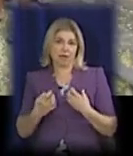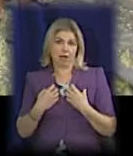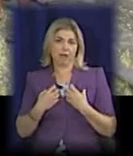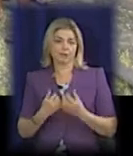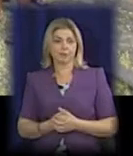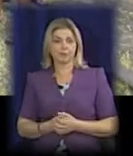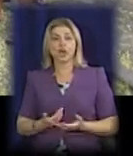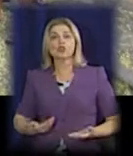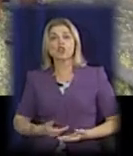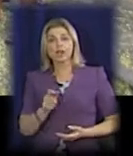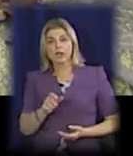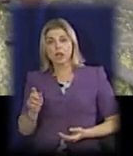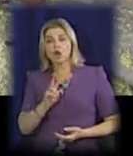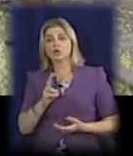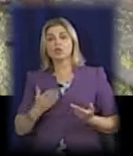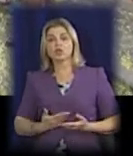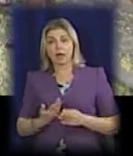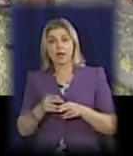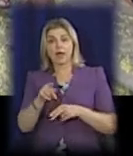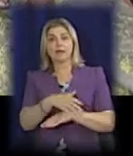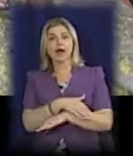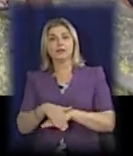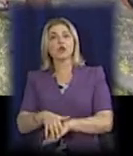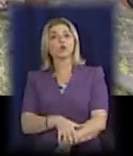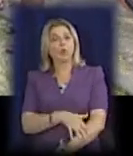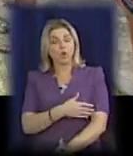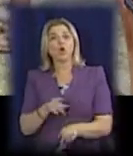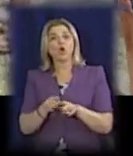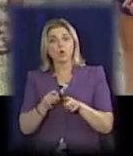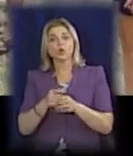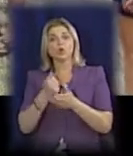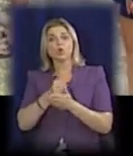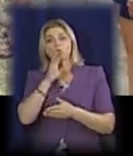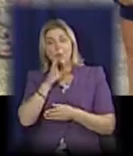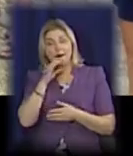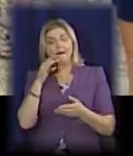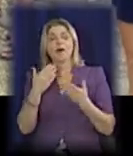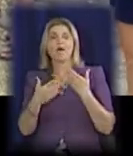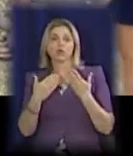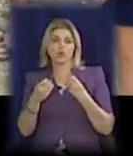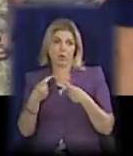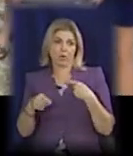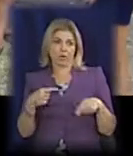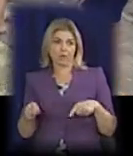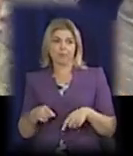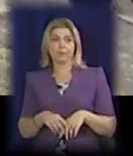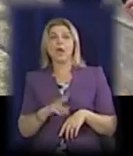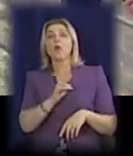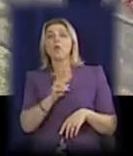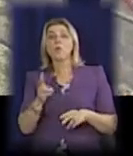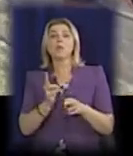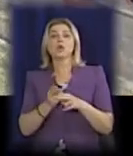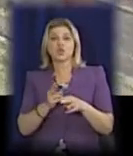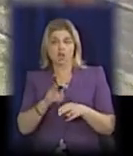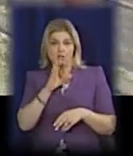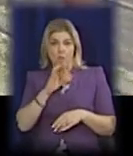Ті жителі, які мешкають за цією адресою довше, також до Філі ставляться по-різному. Чим мішають собака? Та вона на людей